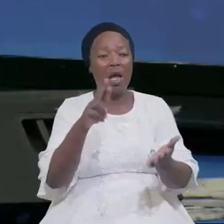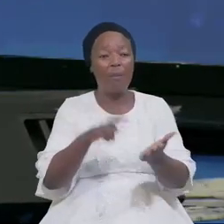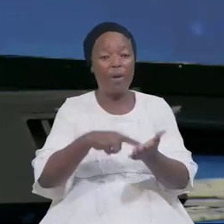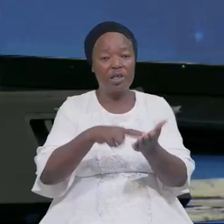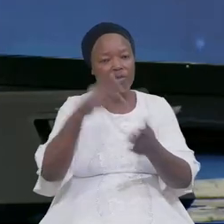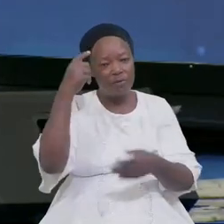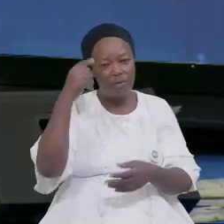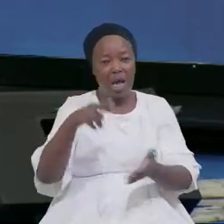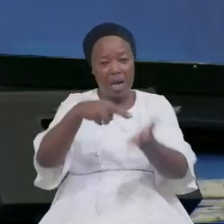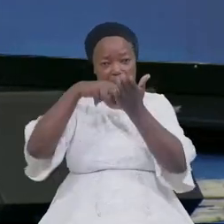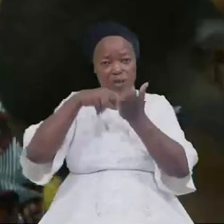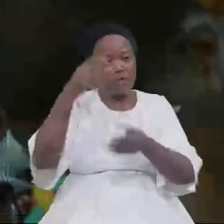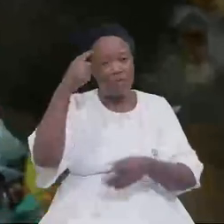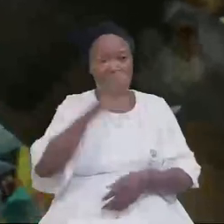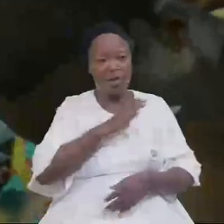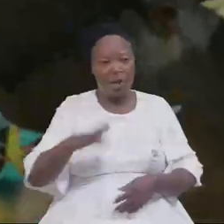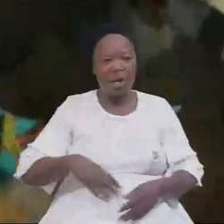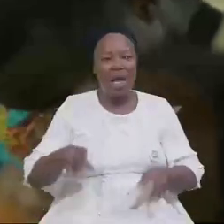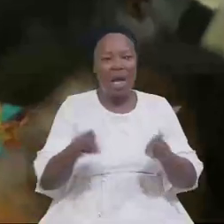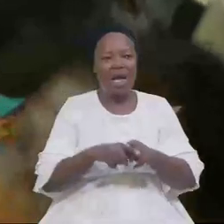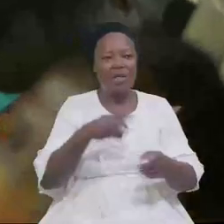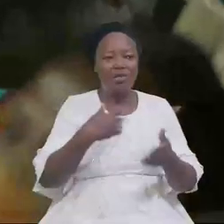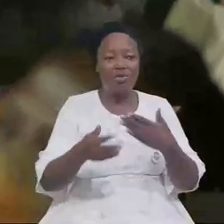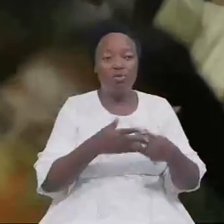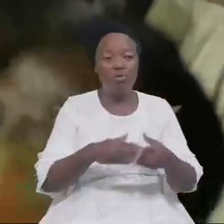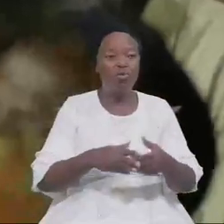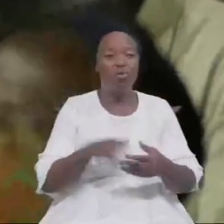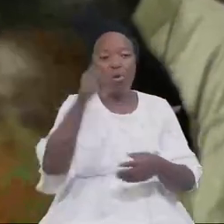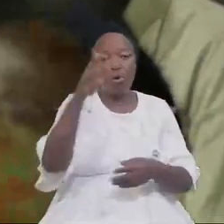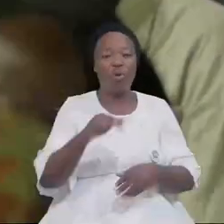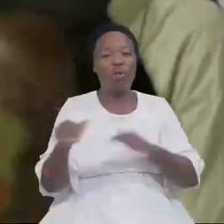Christ. Comme si Dieu exhortait par nous.